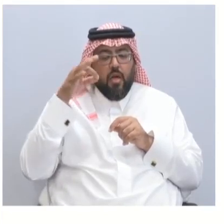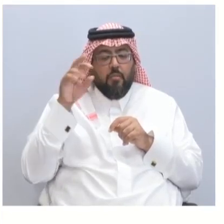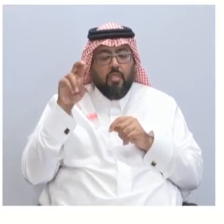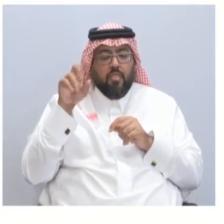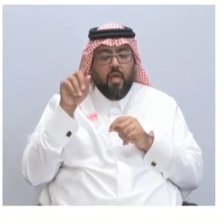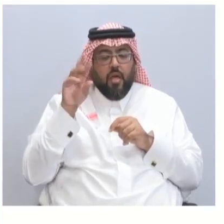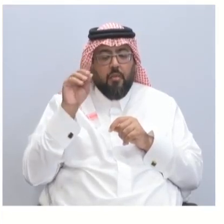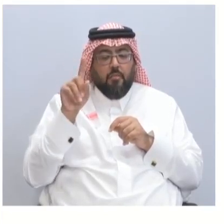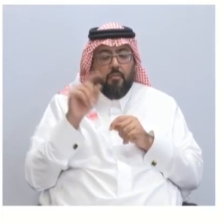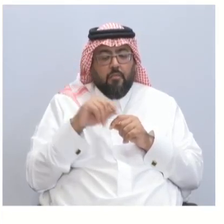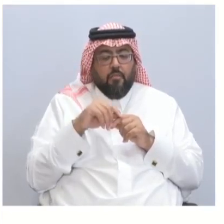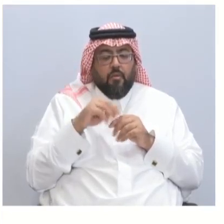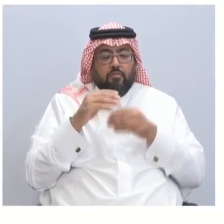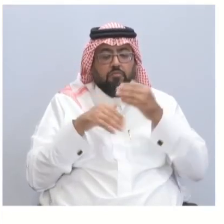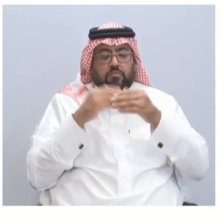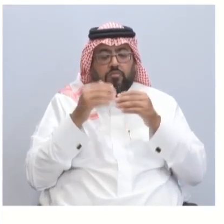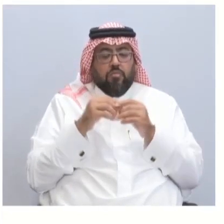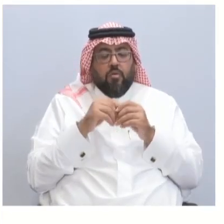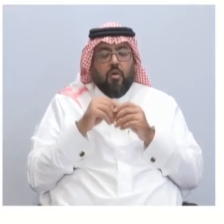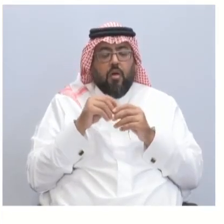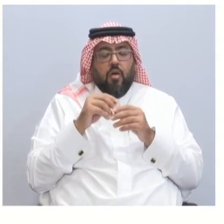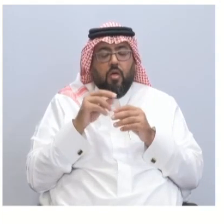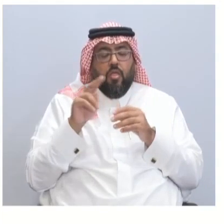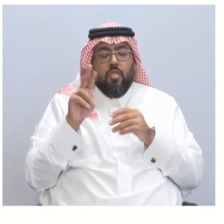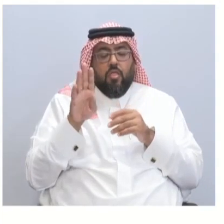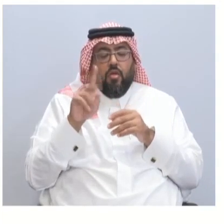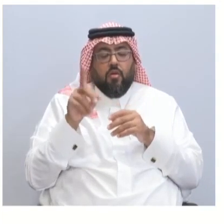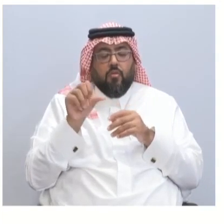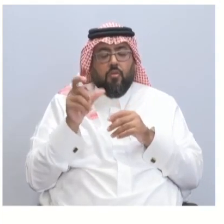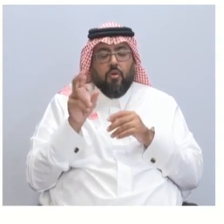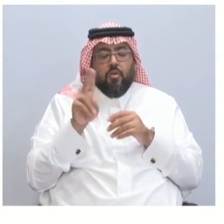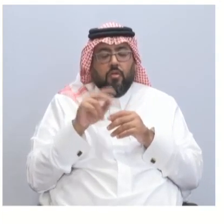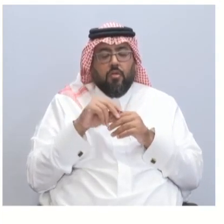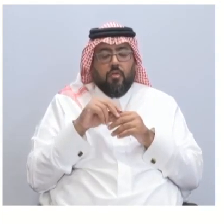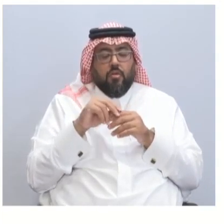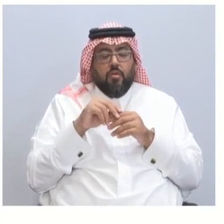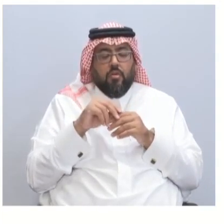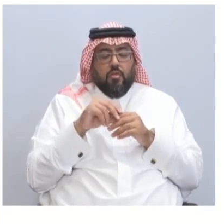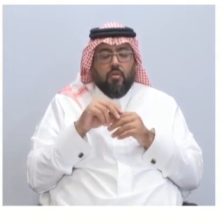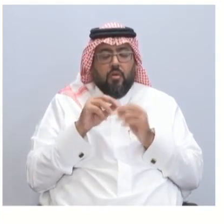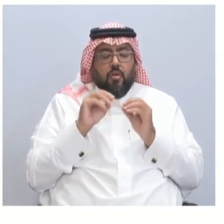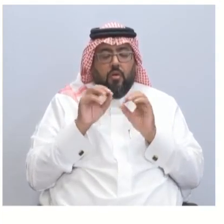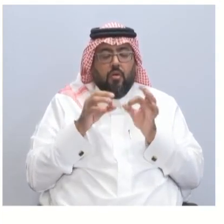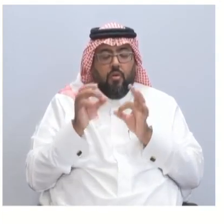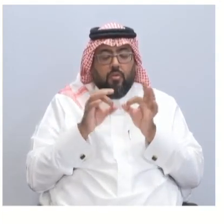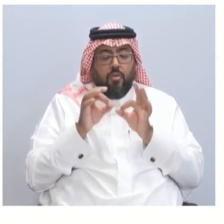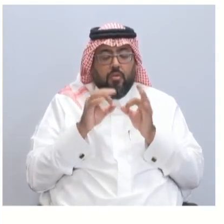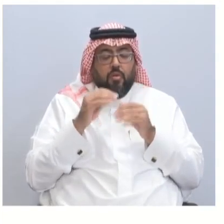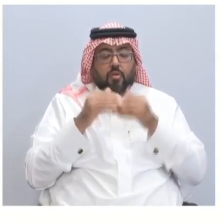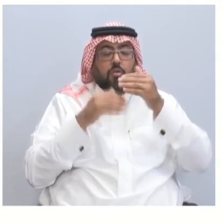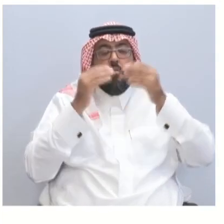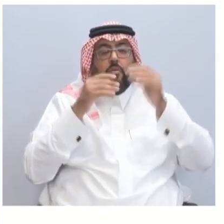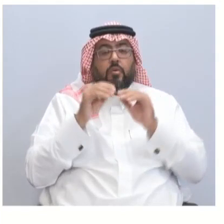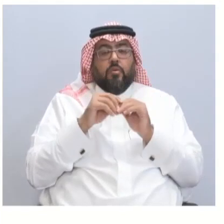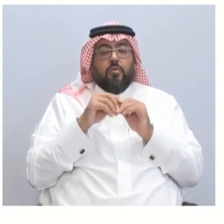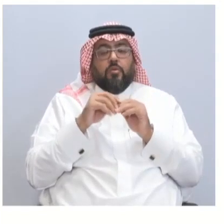والذهب واستثمارا لهذه الثروات رسمت دول مجلس التعاون خططا تنمويه